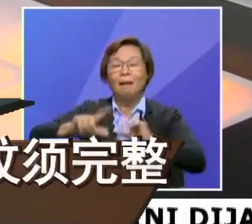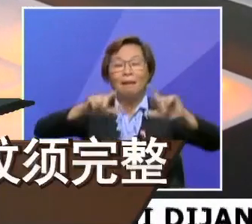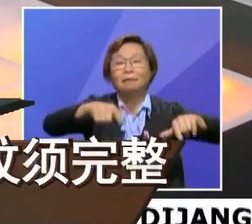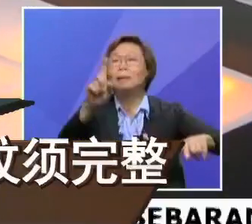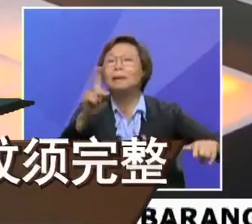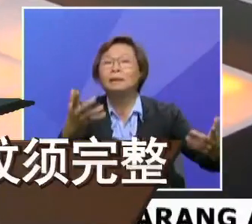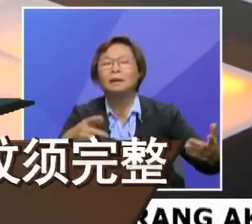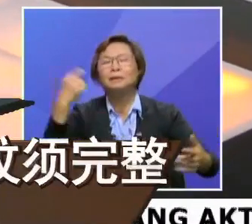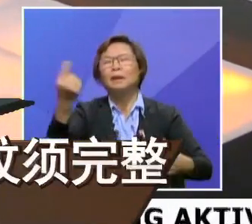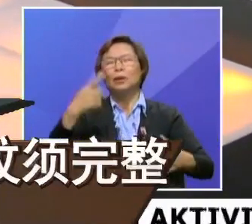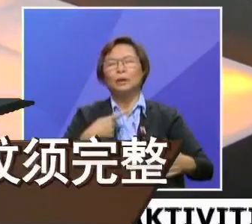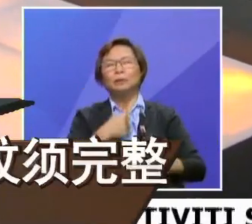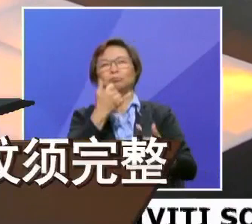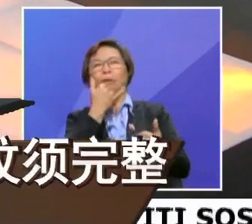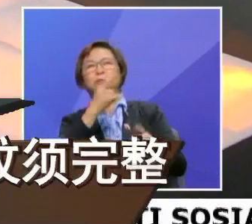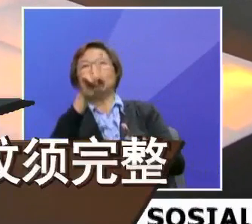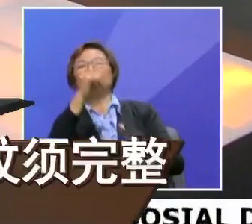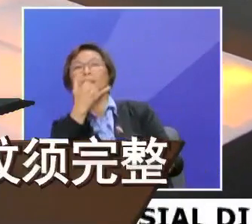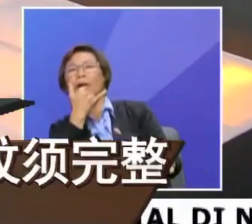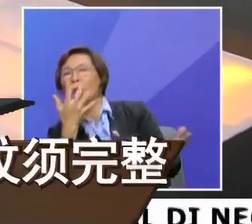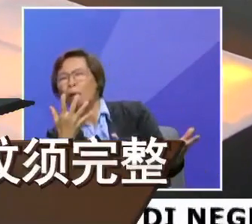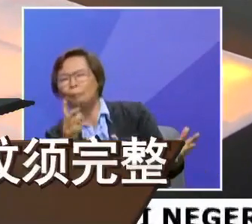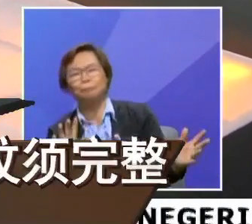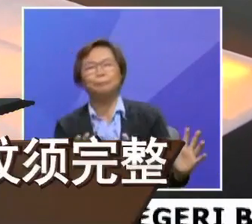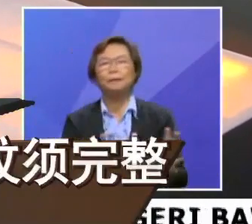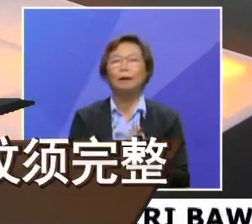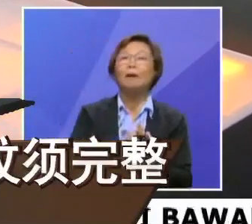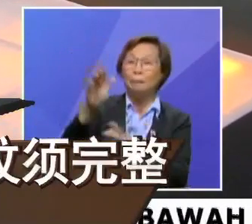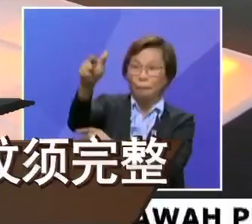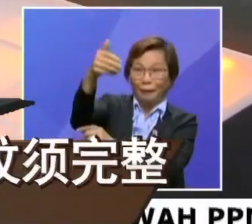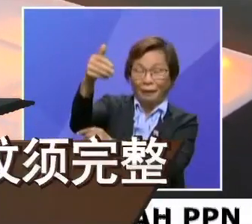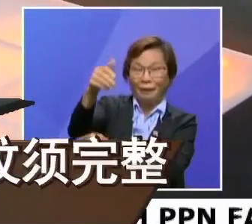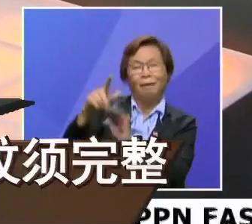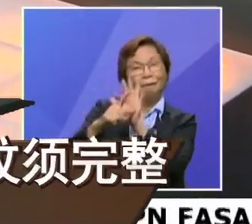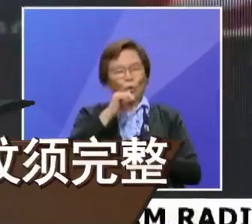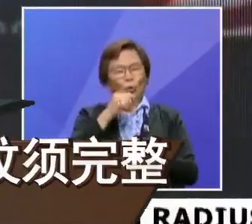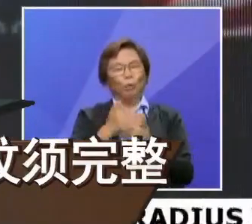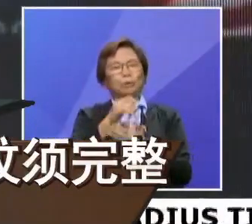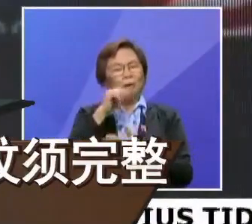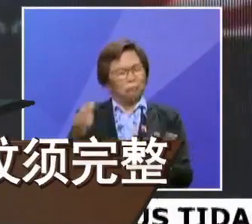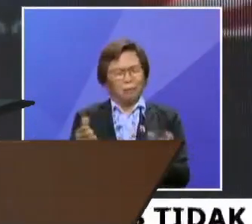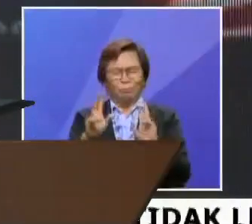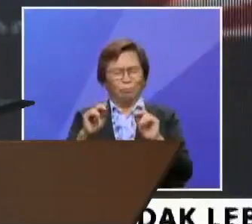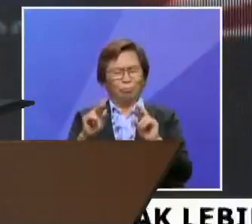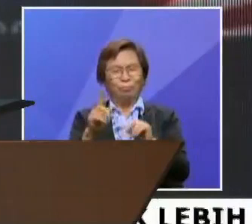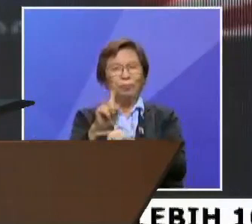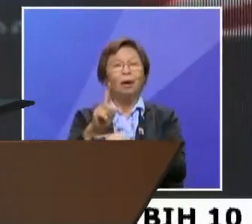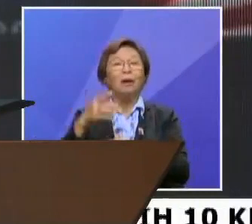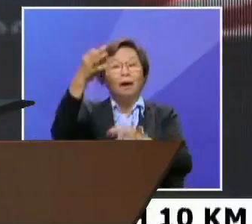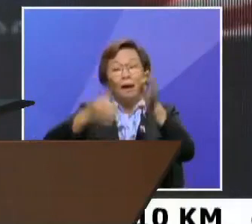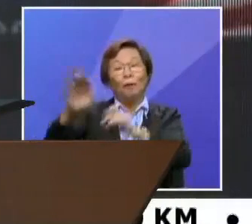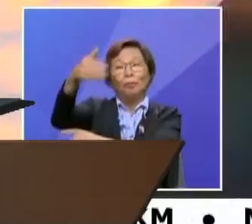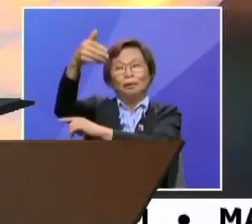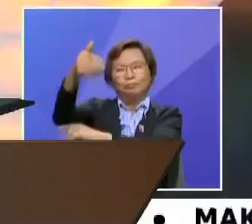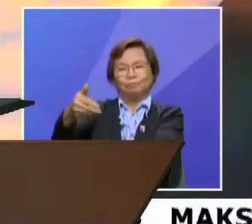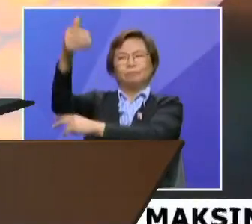此他鼓励人民换另一种方式，例如使用国旗的代表色来制作服装。 Jadi dia kalau bendera dia kena